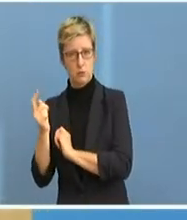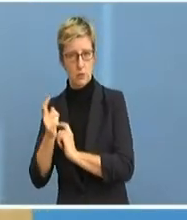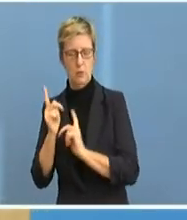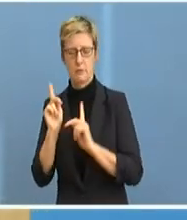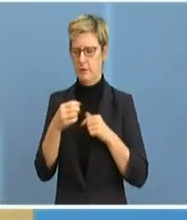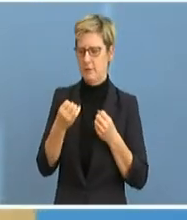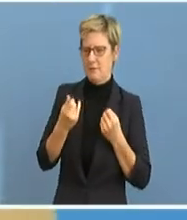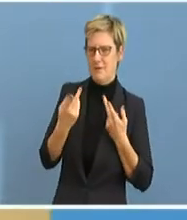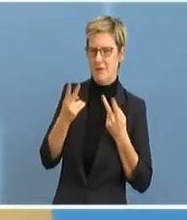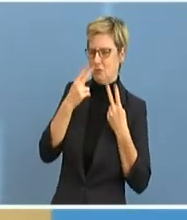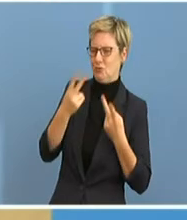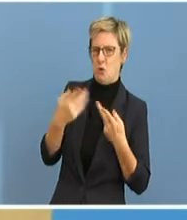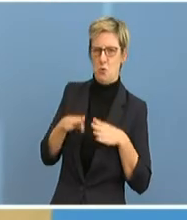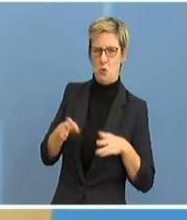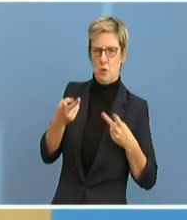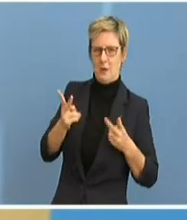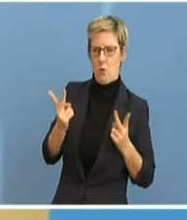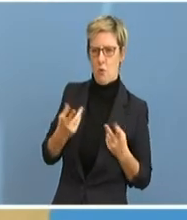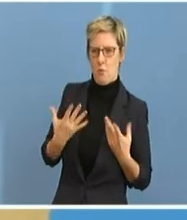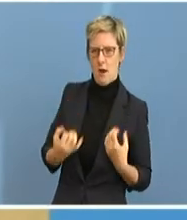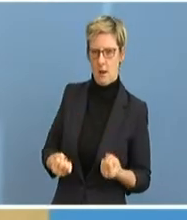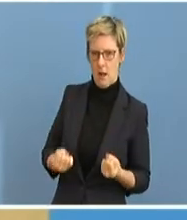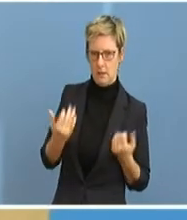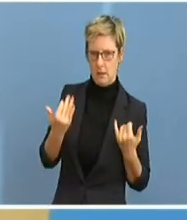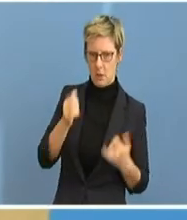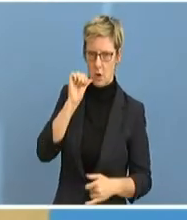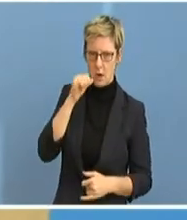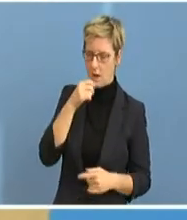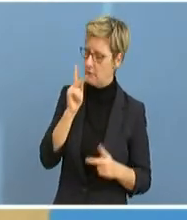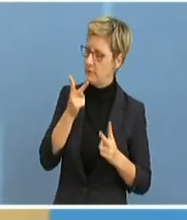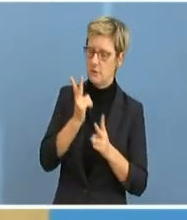aller Grundrechte mitprüfen.